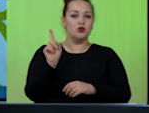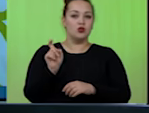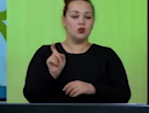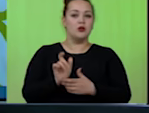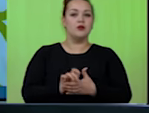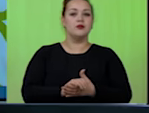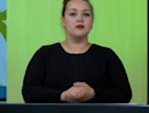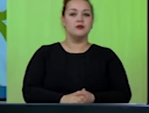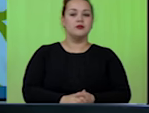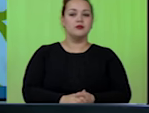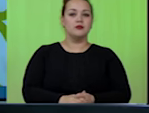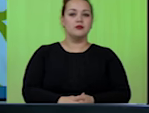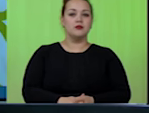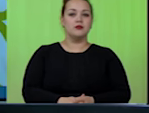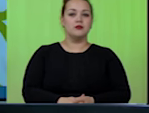8,2.